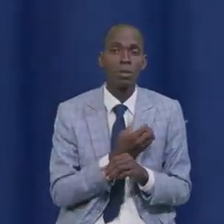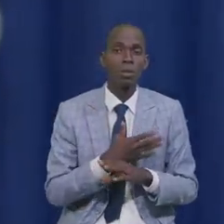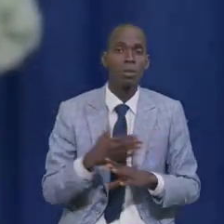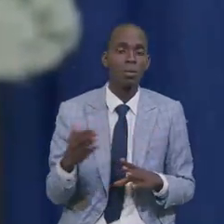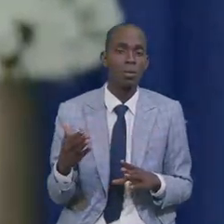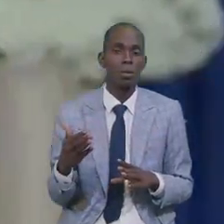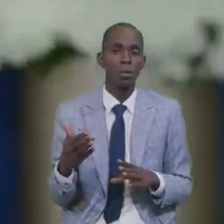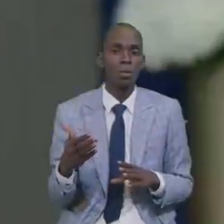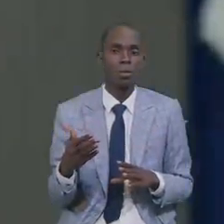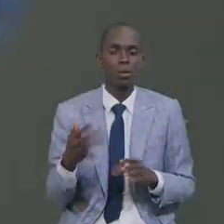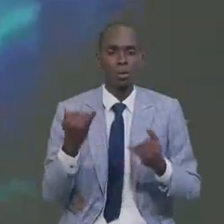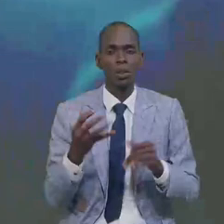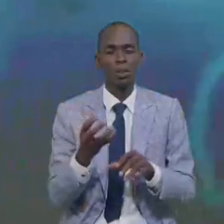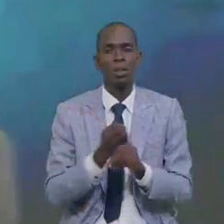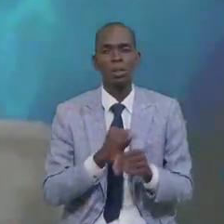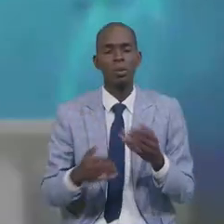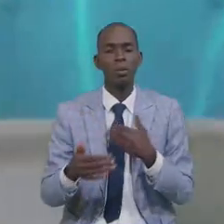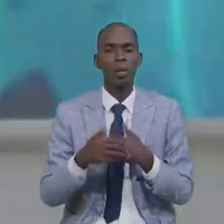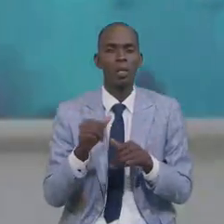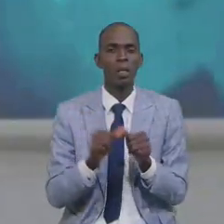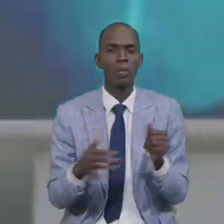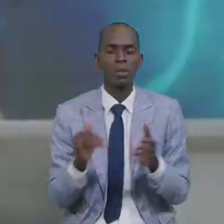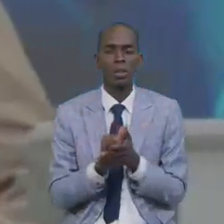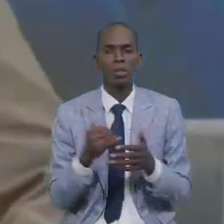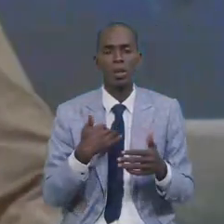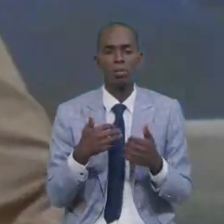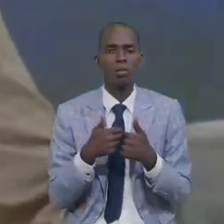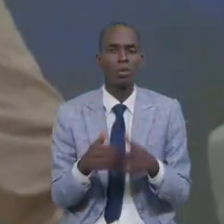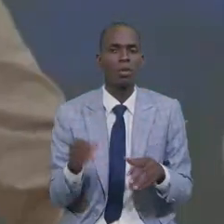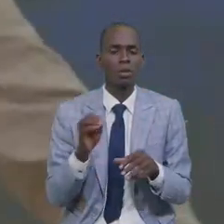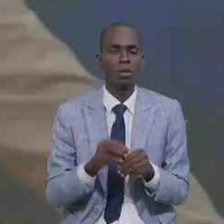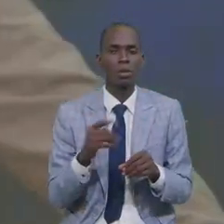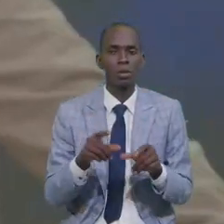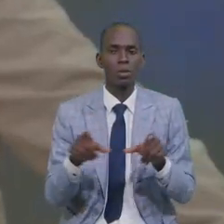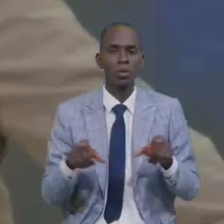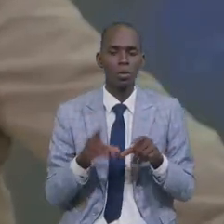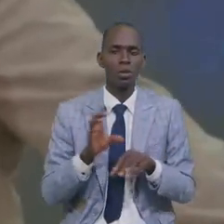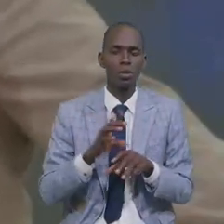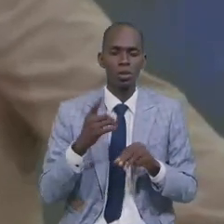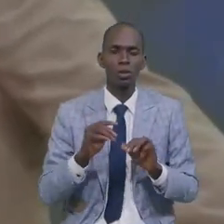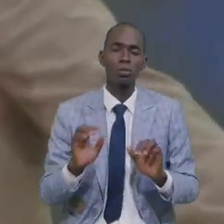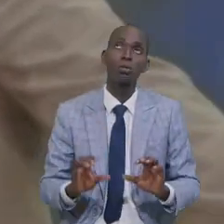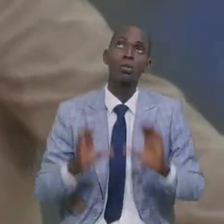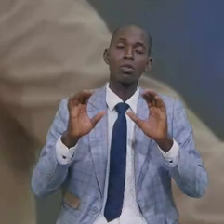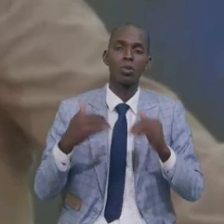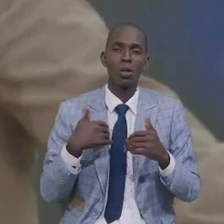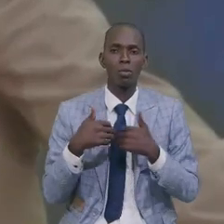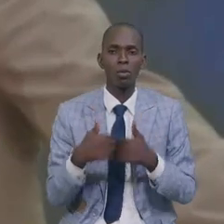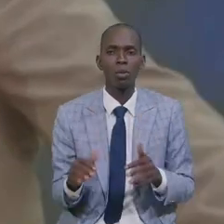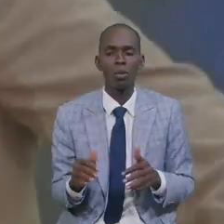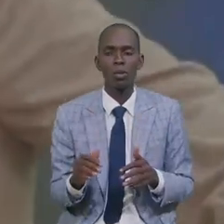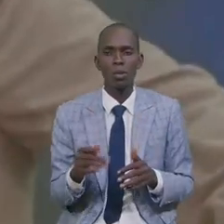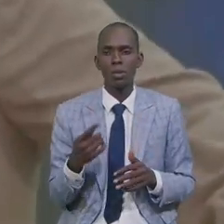la conviction que tu peux recouvrer cela? Pour que tout ce que tu as perdu dans l'église locale, là, l'engagement que tu as